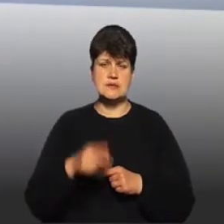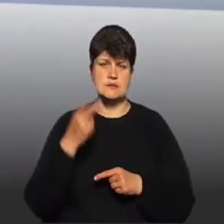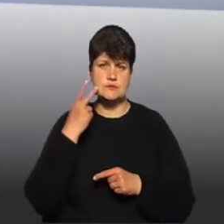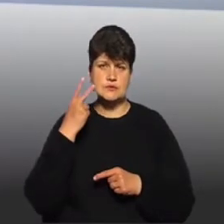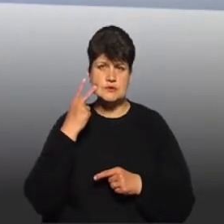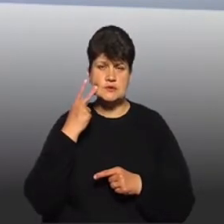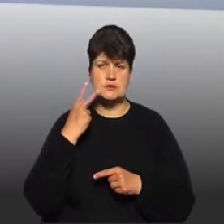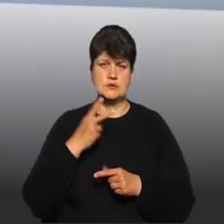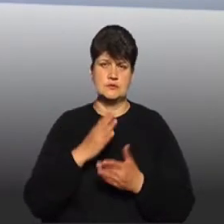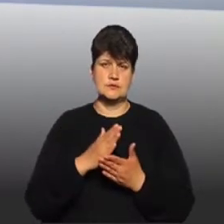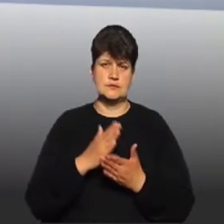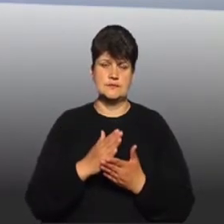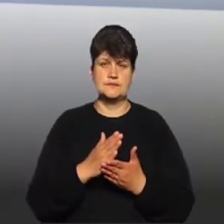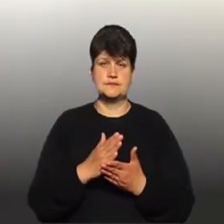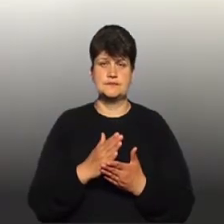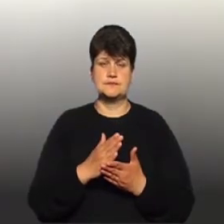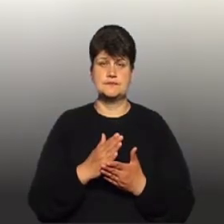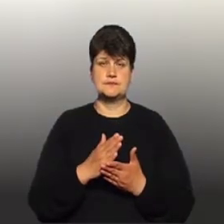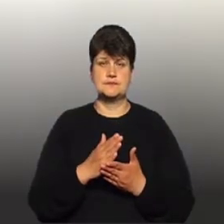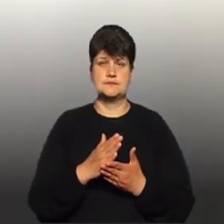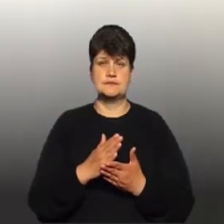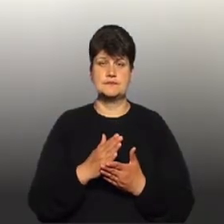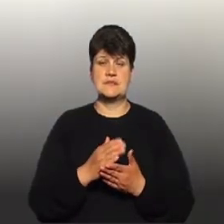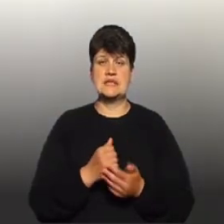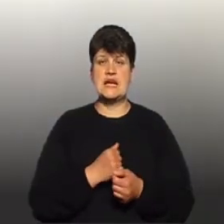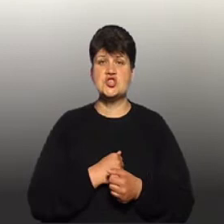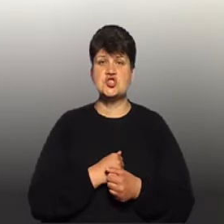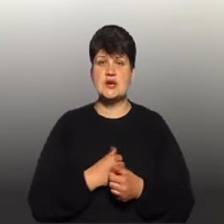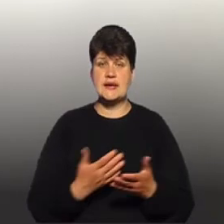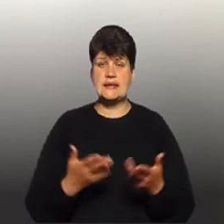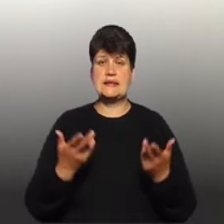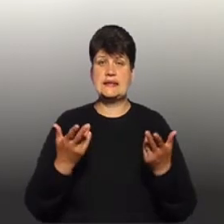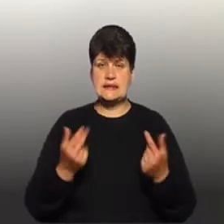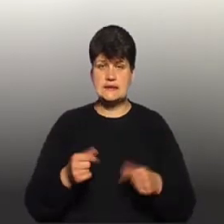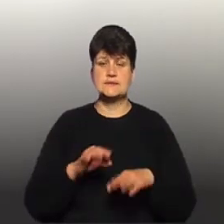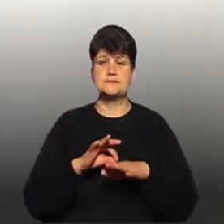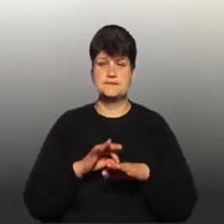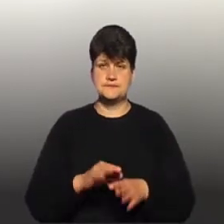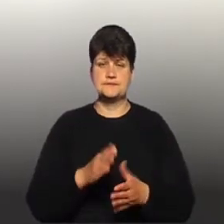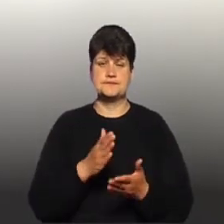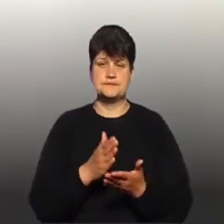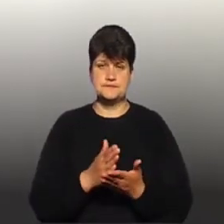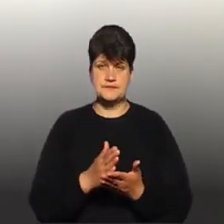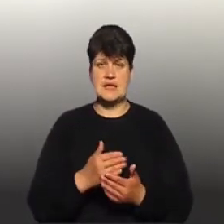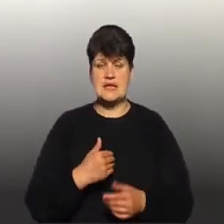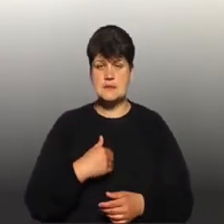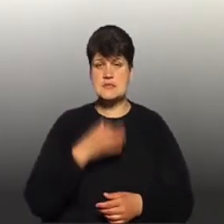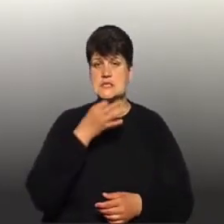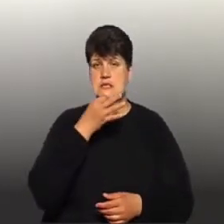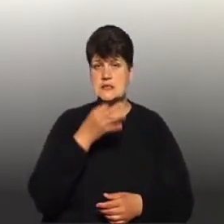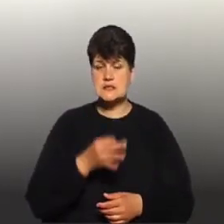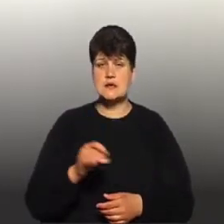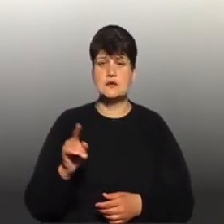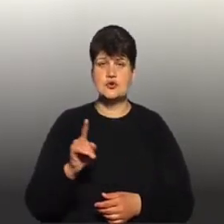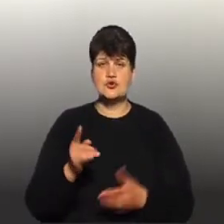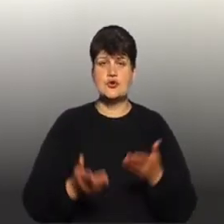вони традиційно відбуваються? На жаль, так, відбуваються. І, ну, я би так сказала, що якщо